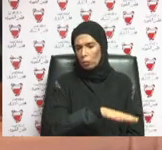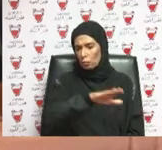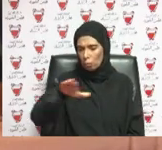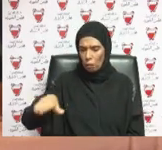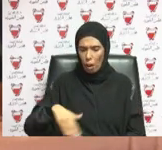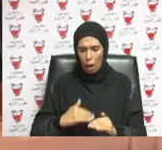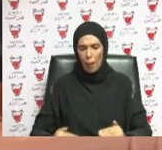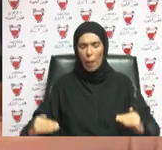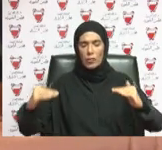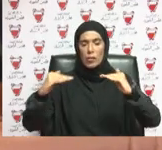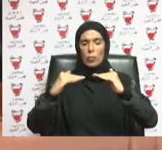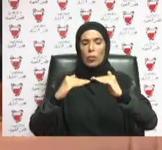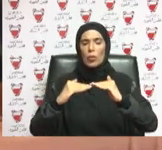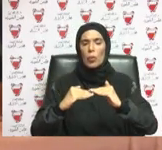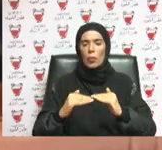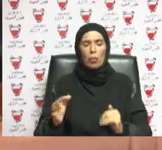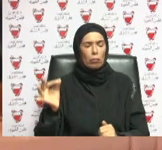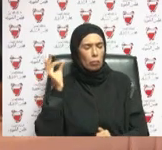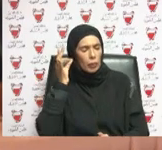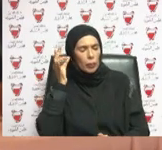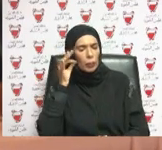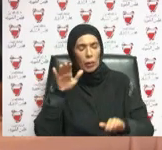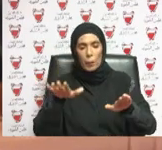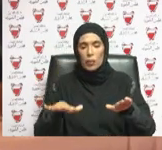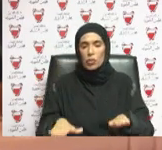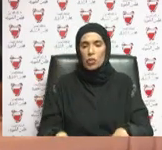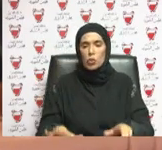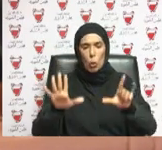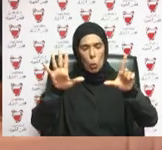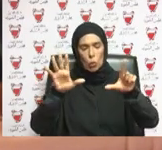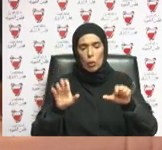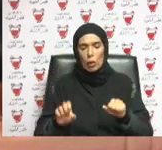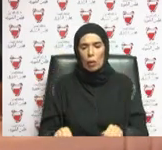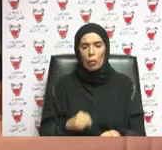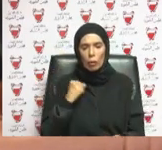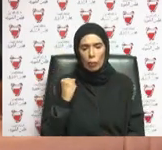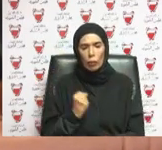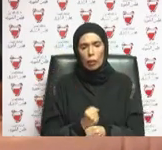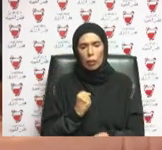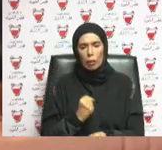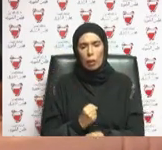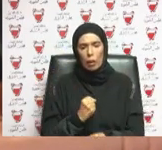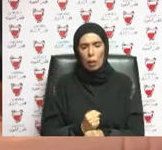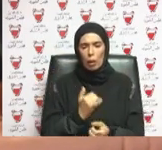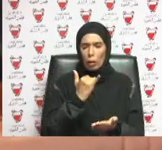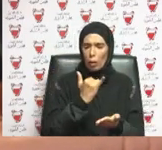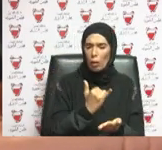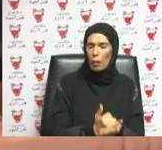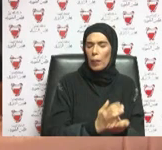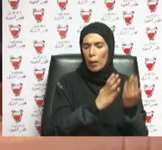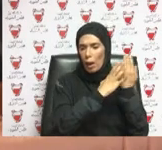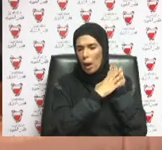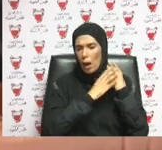سواء، يستمع إليهم في مجلسه العامر ويعمل من موقع المسؤولية على حل أي